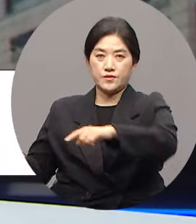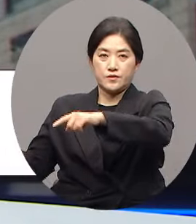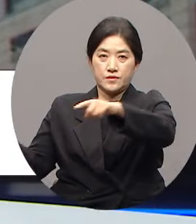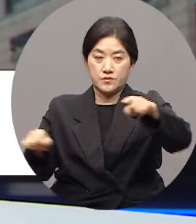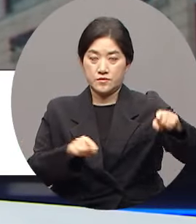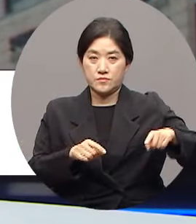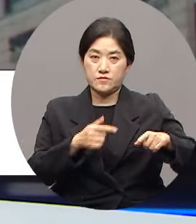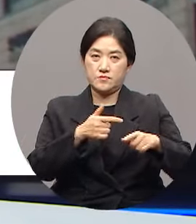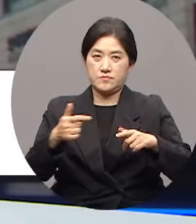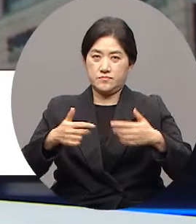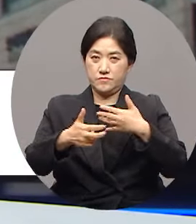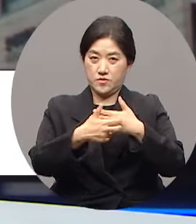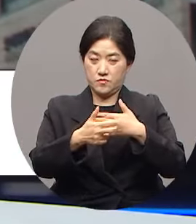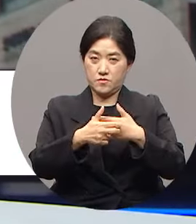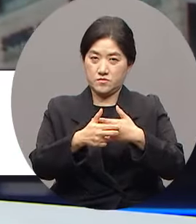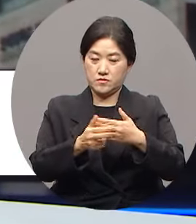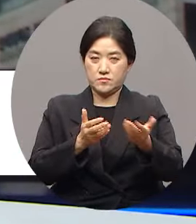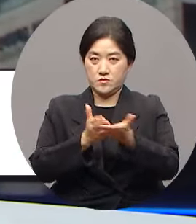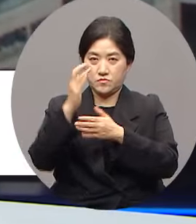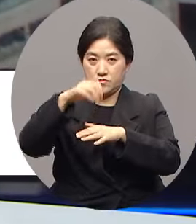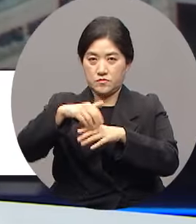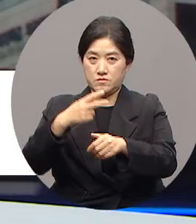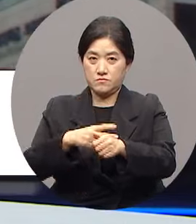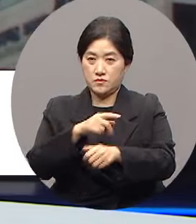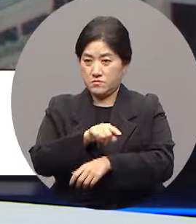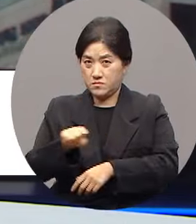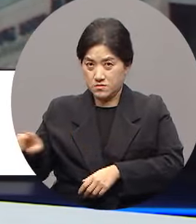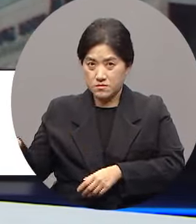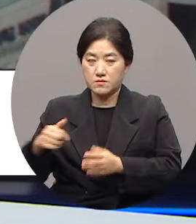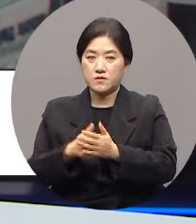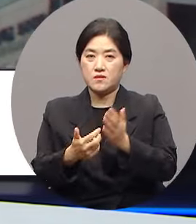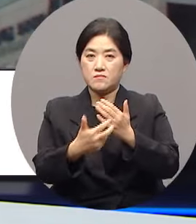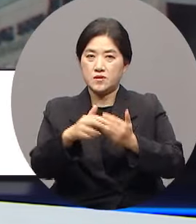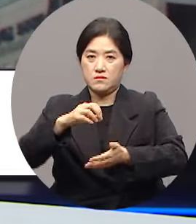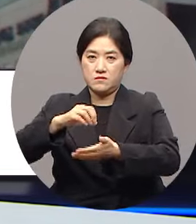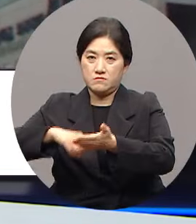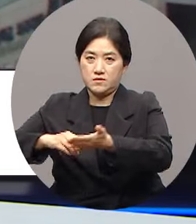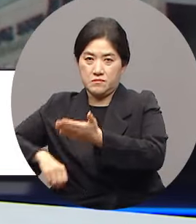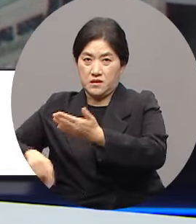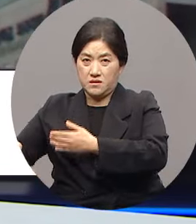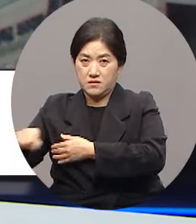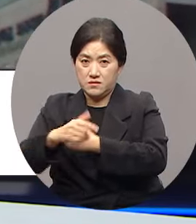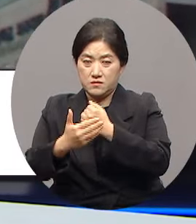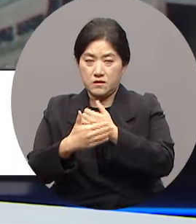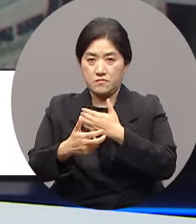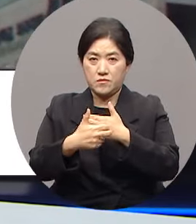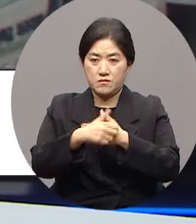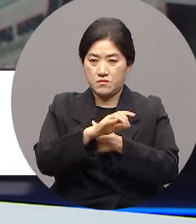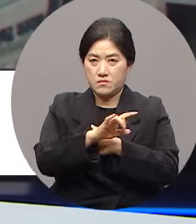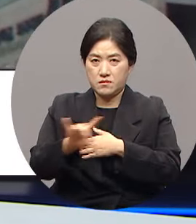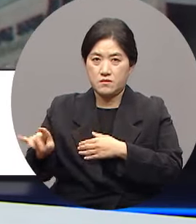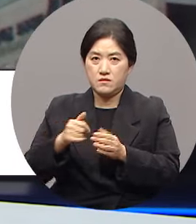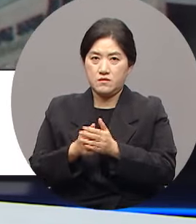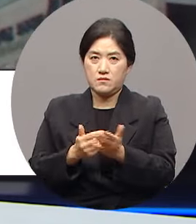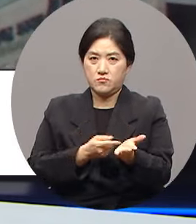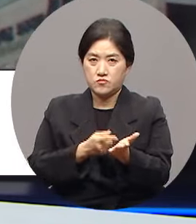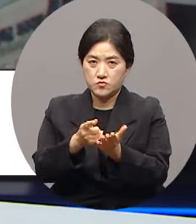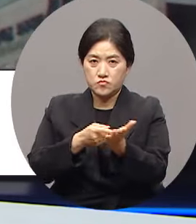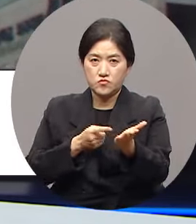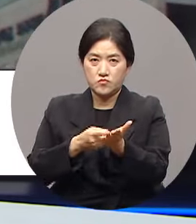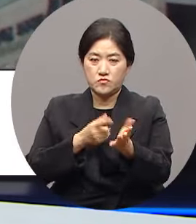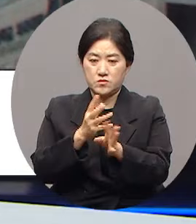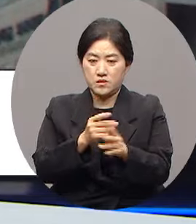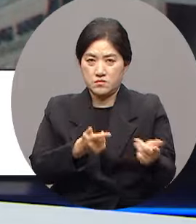전국 대형 병원 전공의들이 의료 현장 이탈이 이어지면서 병원마다 수술 일정을 조정하는 등 의료